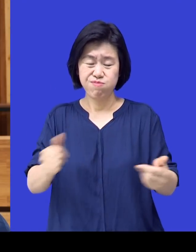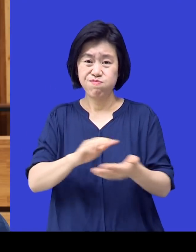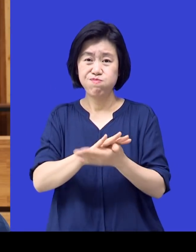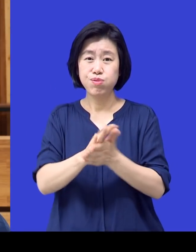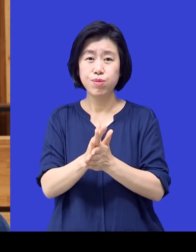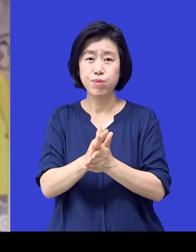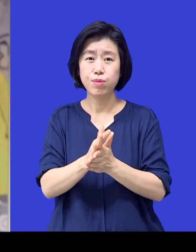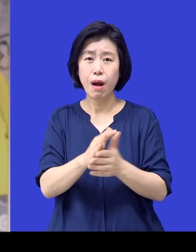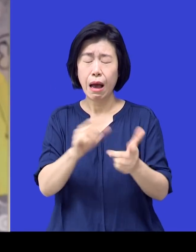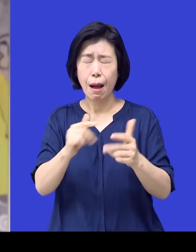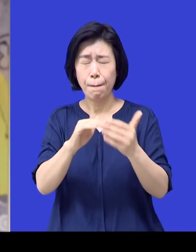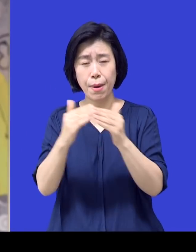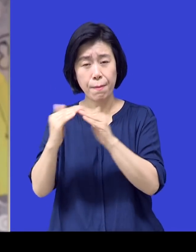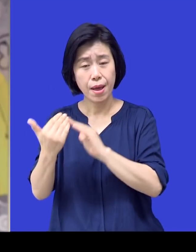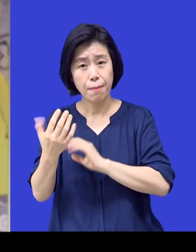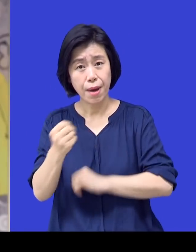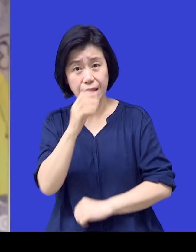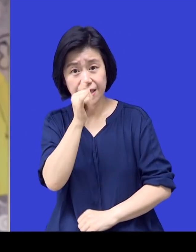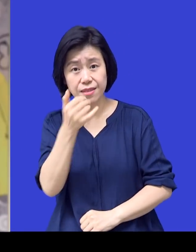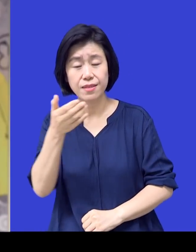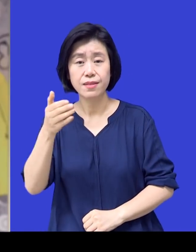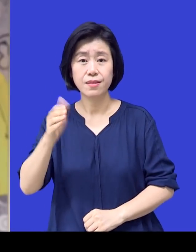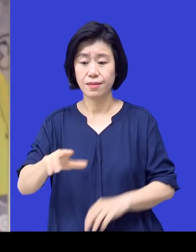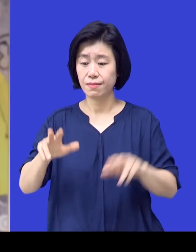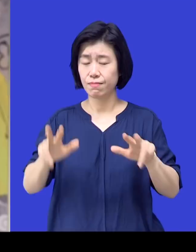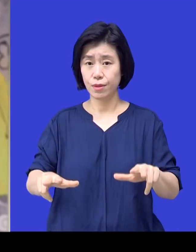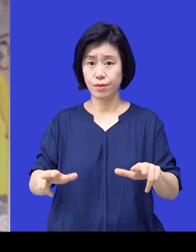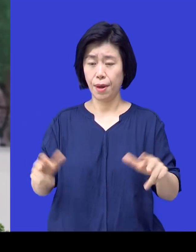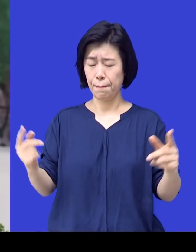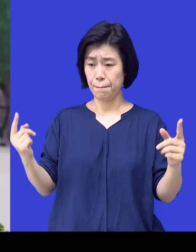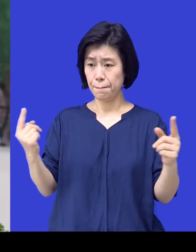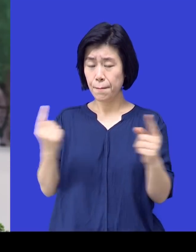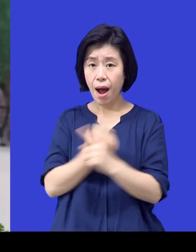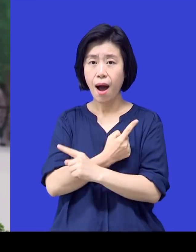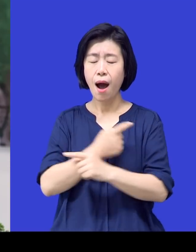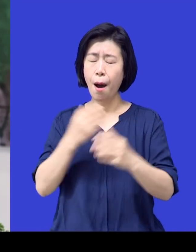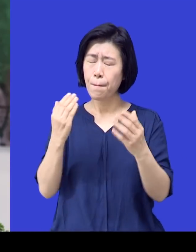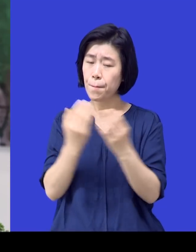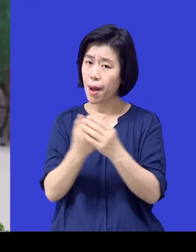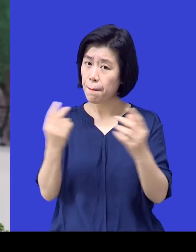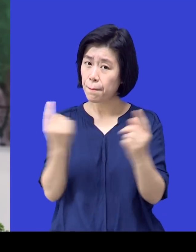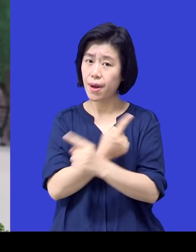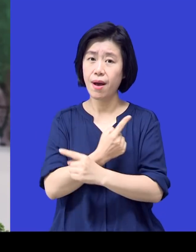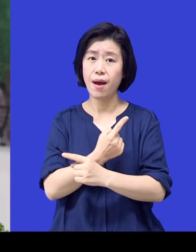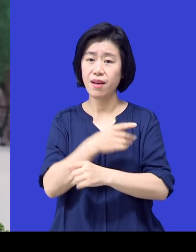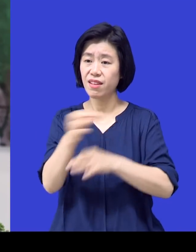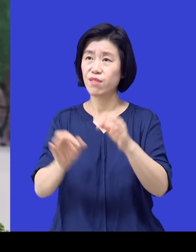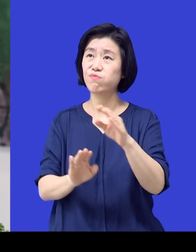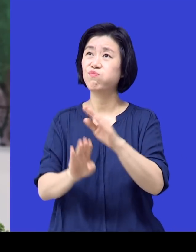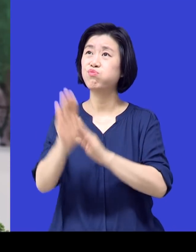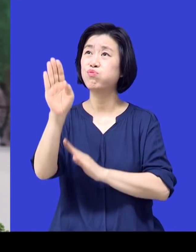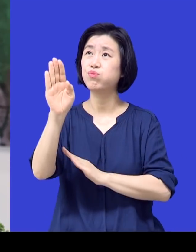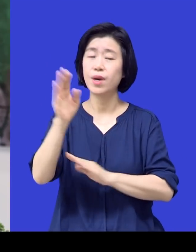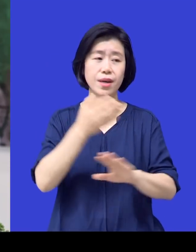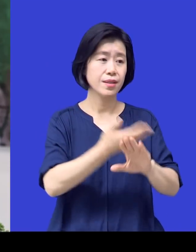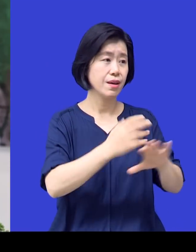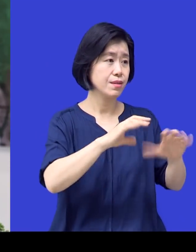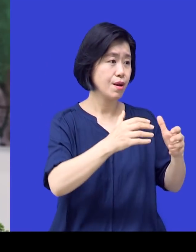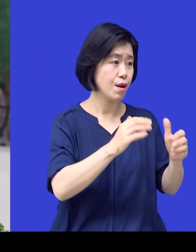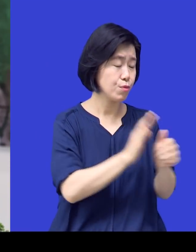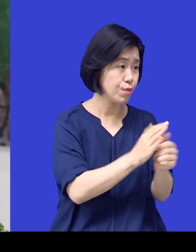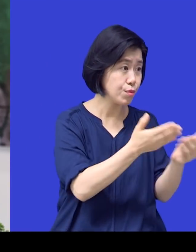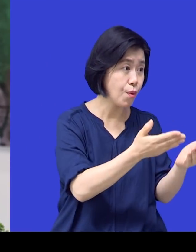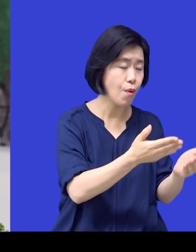그렇죠. 그 나라가 이렇게까지 변했다는 그렇죠. 것을 봤을 때 그렇죠. 눈물을 보여요. 그리고